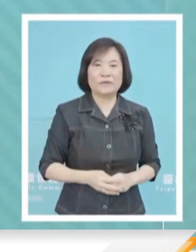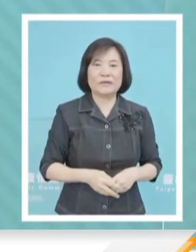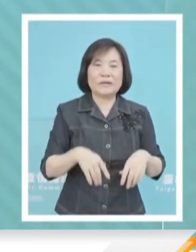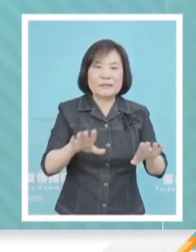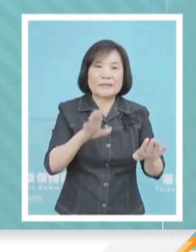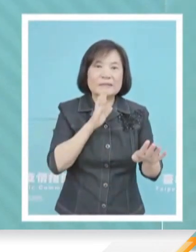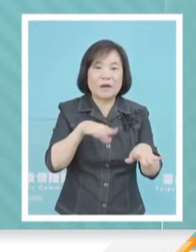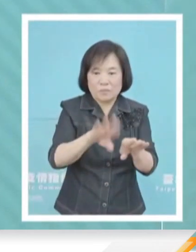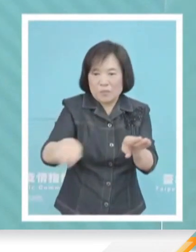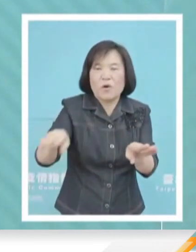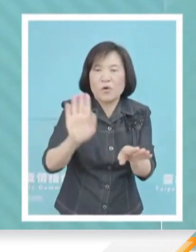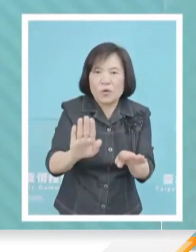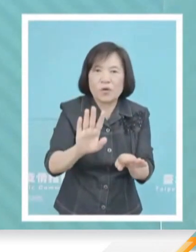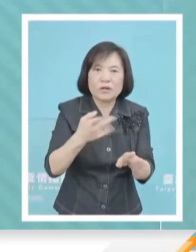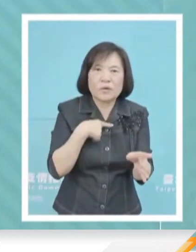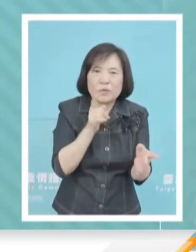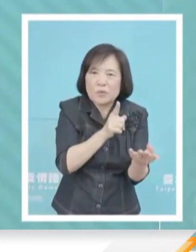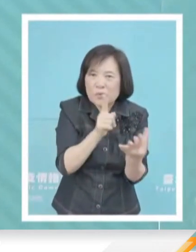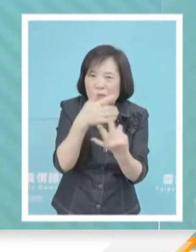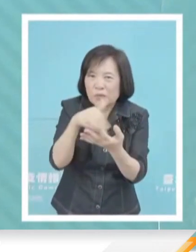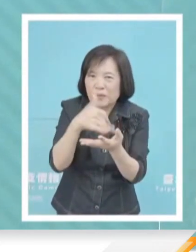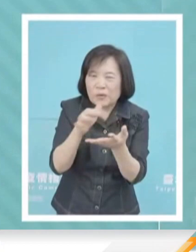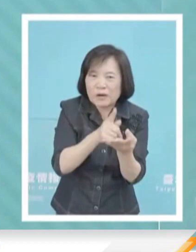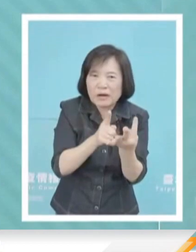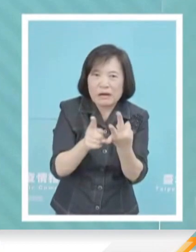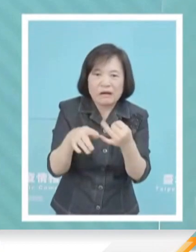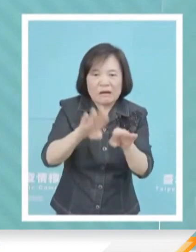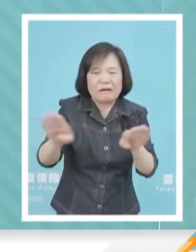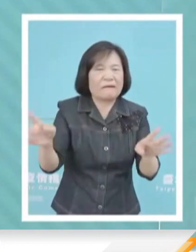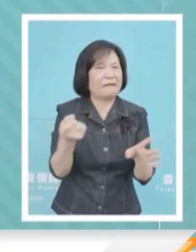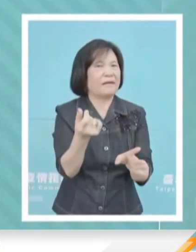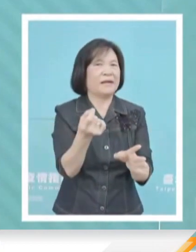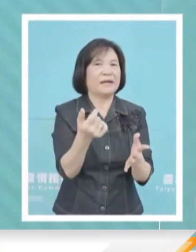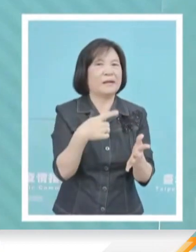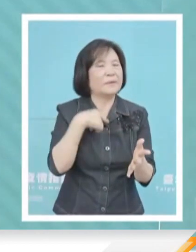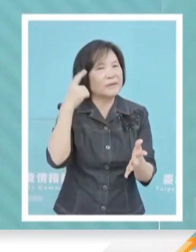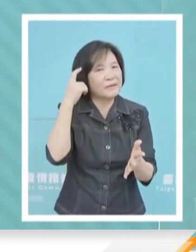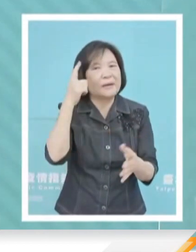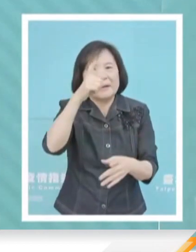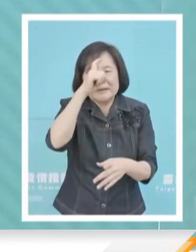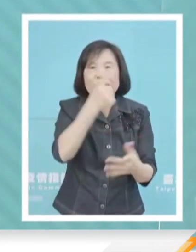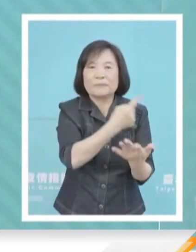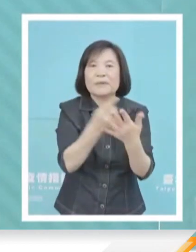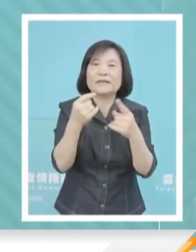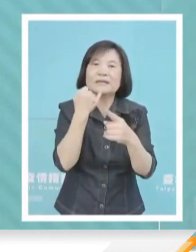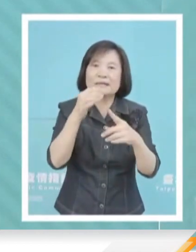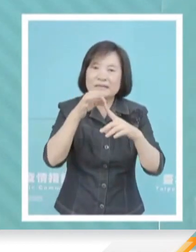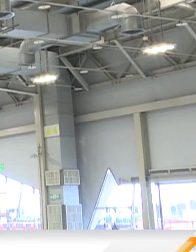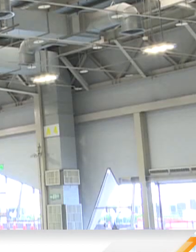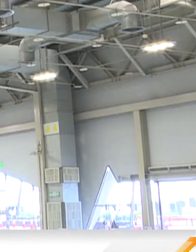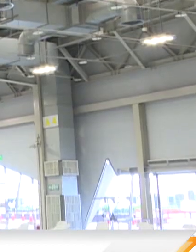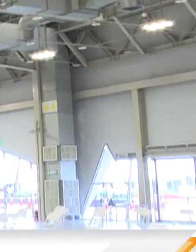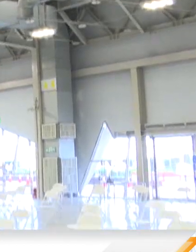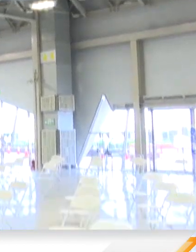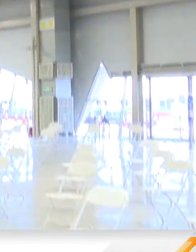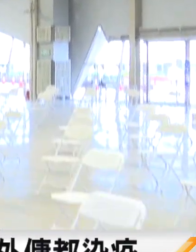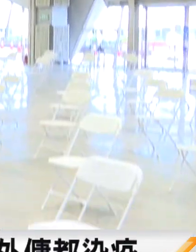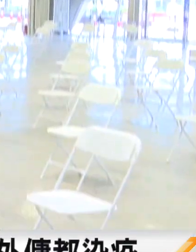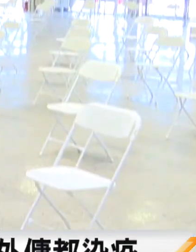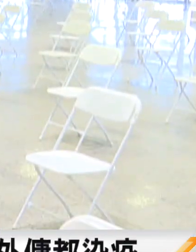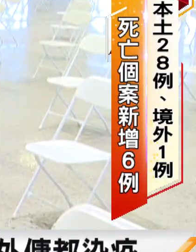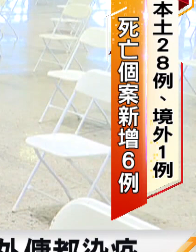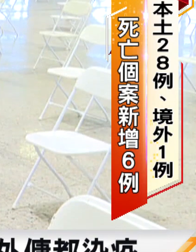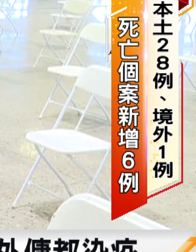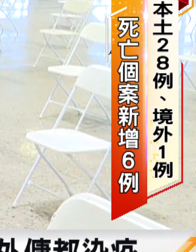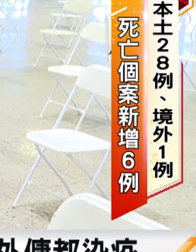虽然有停车场，但是我算一算，那停车位也不多了，所以原则上可以的话，还是坐捷运来。 2000平空间